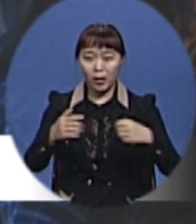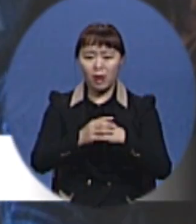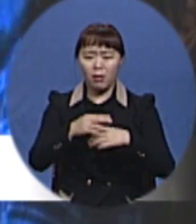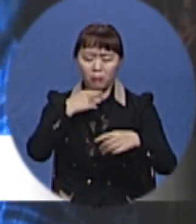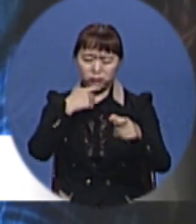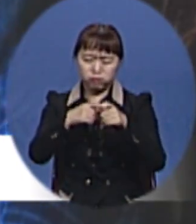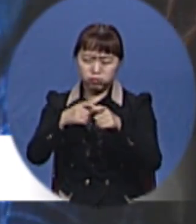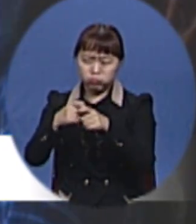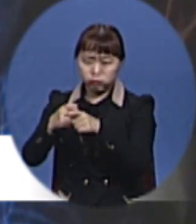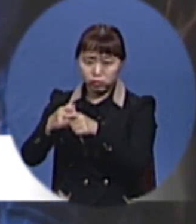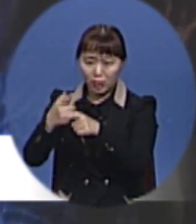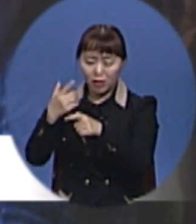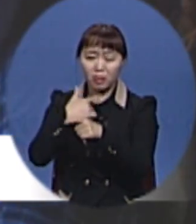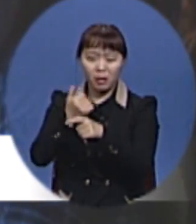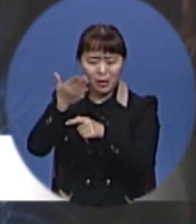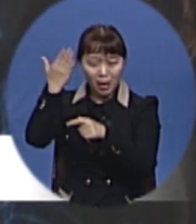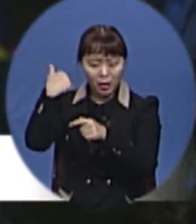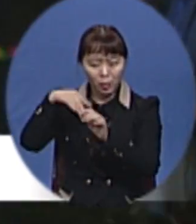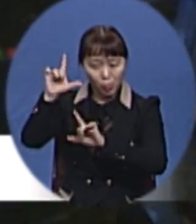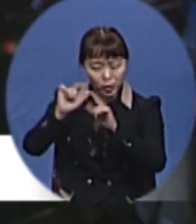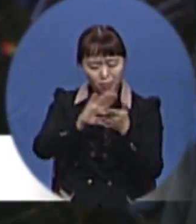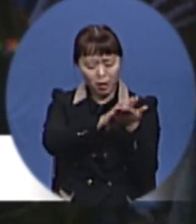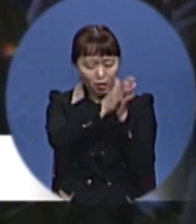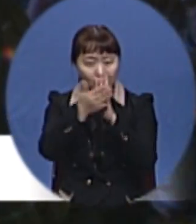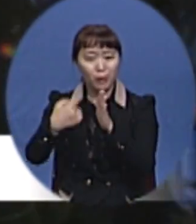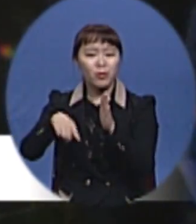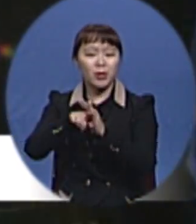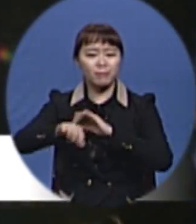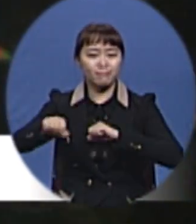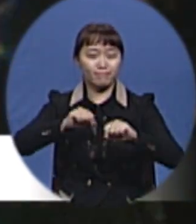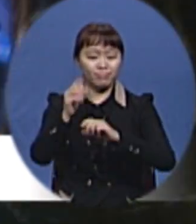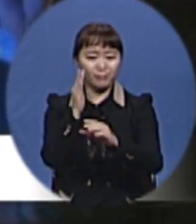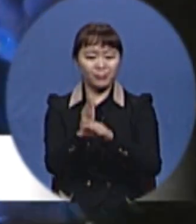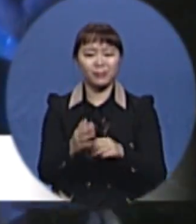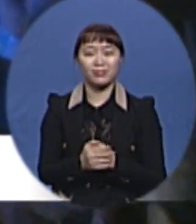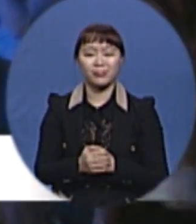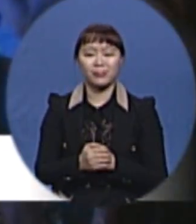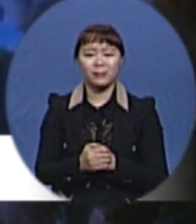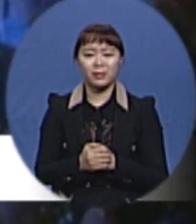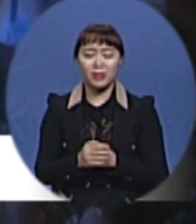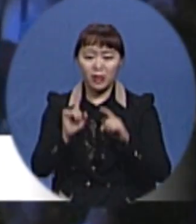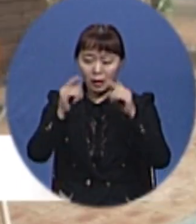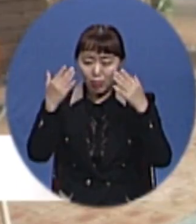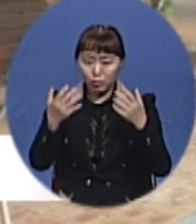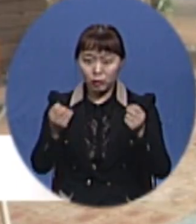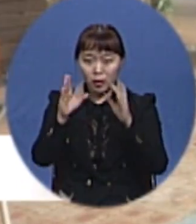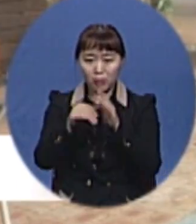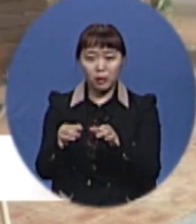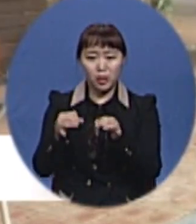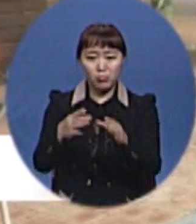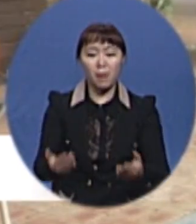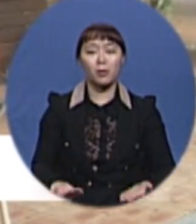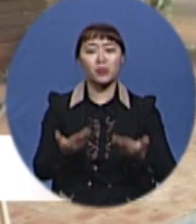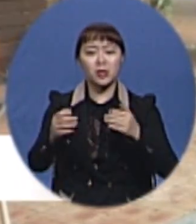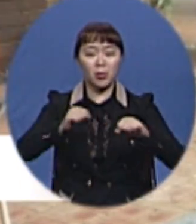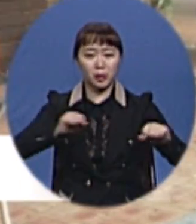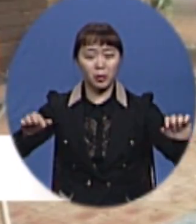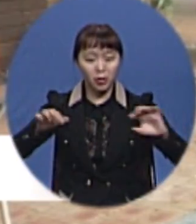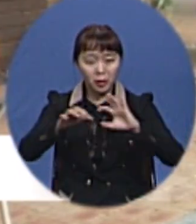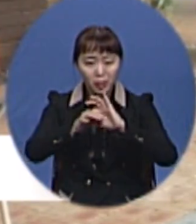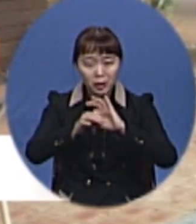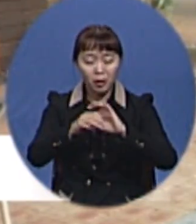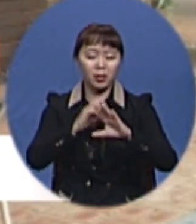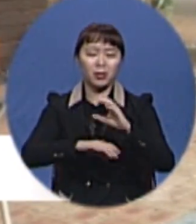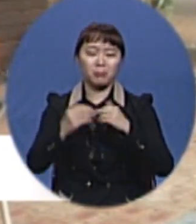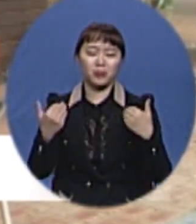술판으로 흥청망청했던 기존 축제 이미지 바꾸기에 발벗고 나섰습니다. 대학 축제에 기부와 봉사활동을 연계,